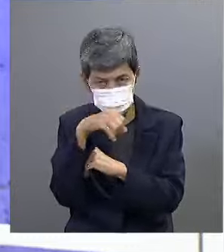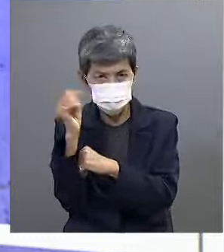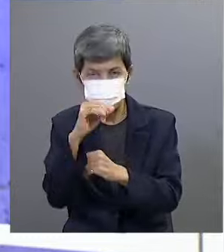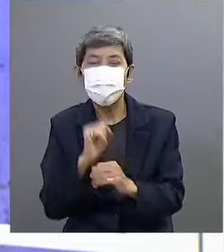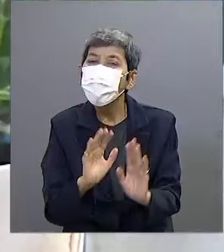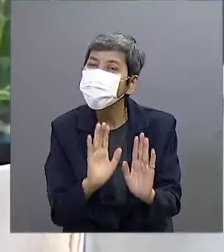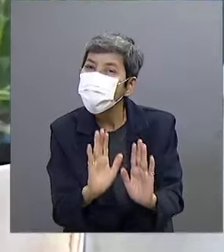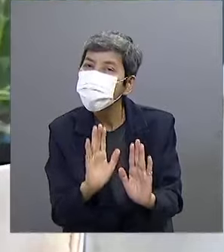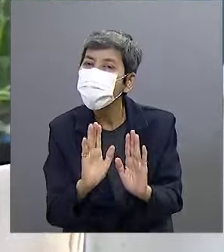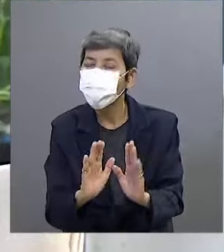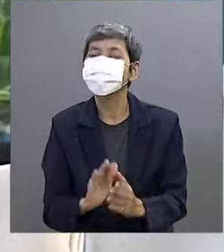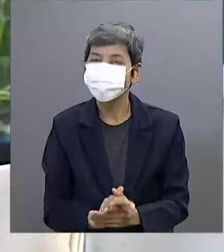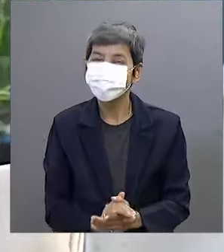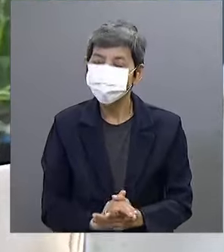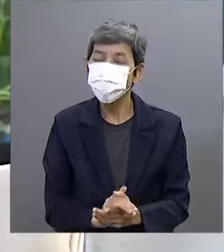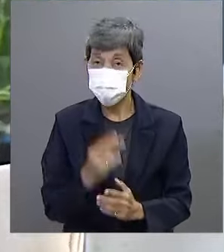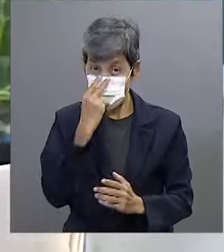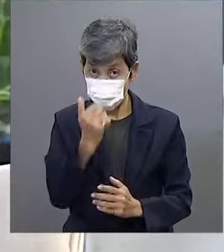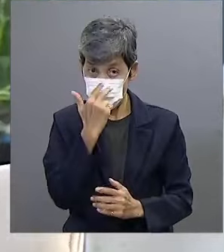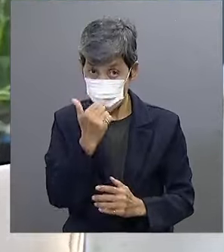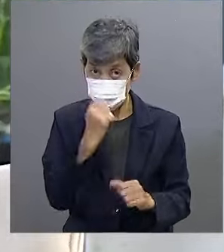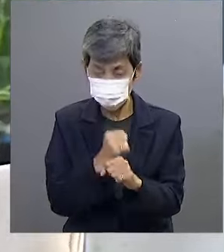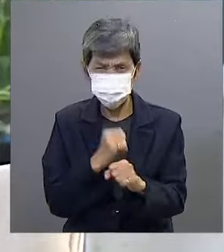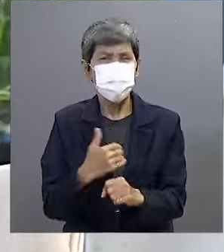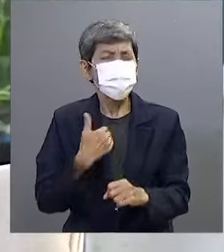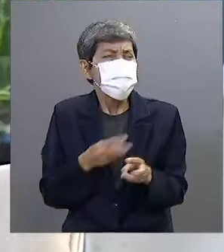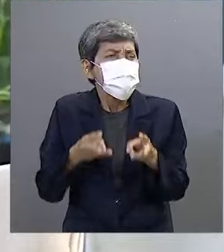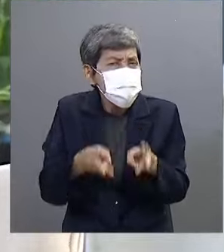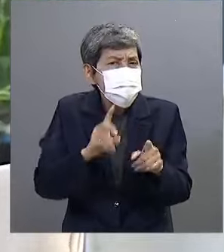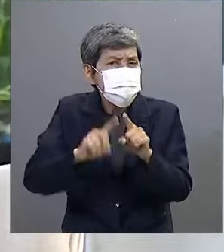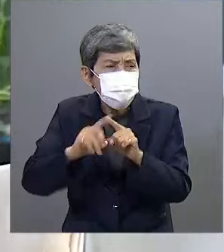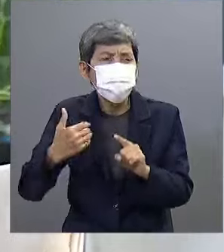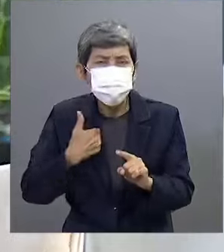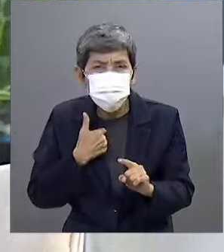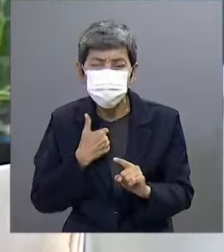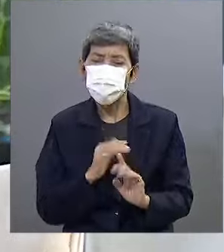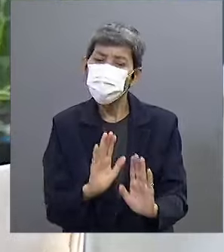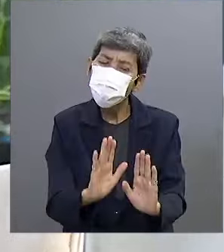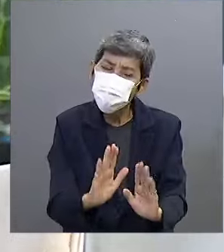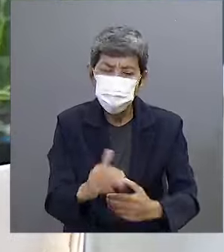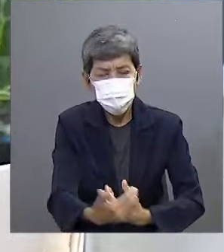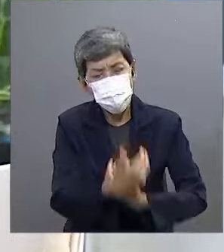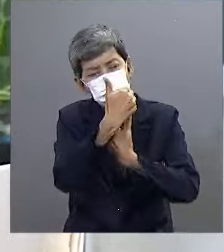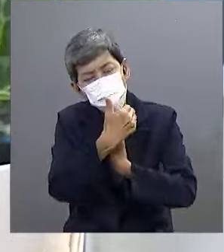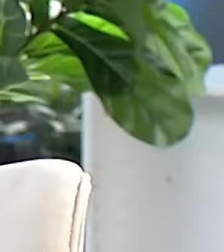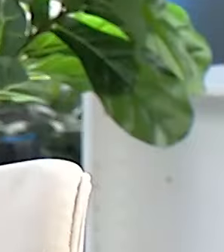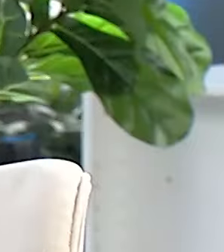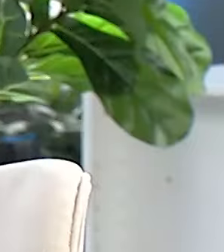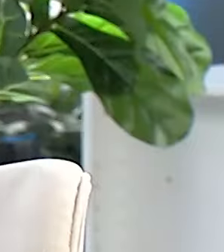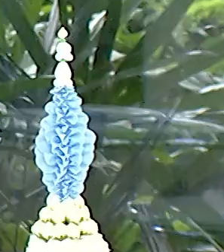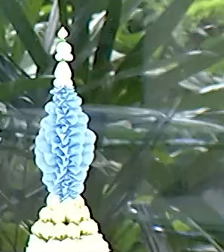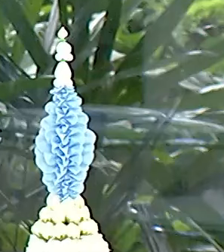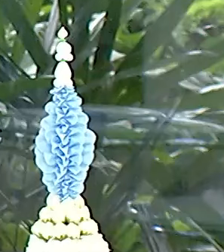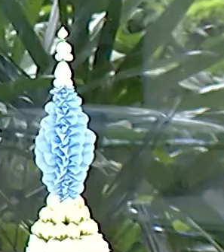ๆนะคะเอาดูแลการอย่างที่คุณหมอบอกไปมีหลายวิธีประคองให้ทอยไว้ดูแลอุ้มพูดคุยสัมผัสพอเด็กๆก็สัมผัสได้อยู่แล้ว ค่ะ